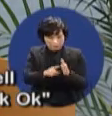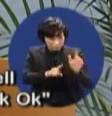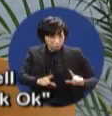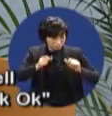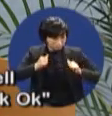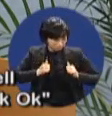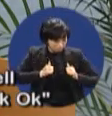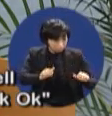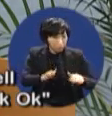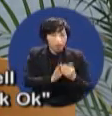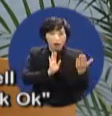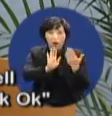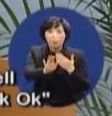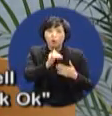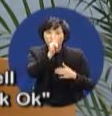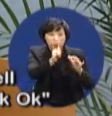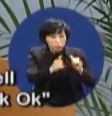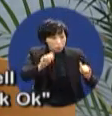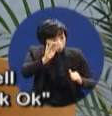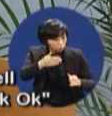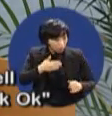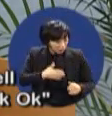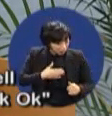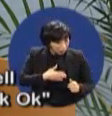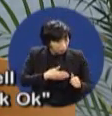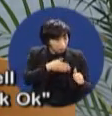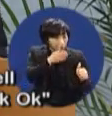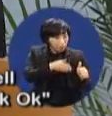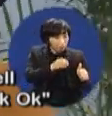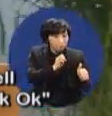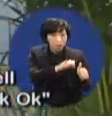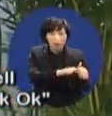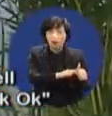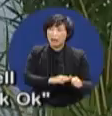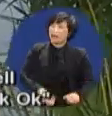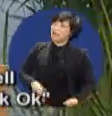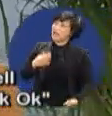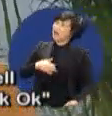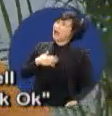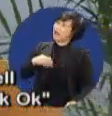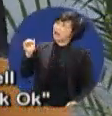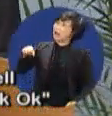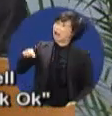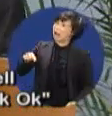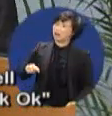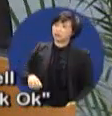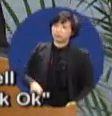신앙생활도 잘하고 앞으로도 훌륭한 사람이 돼야 되지 않냐? 알았어요.